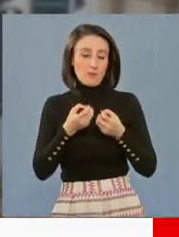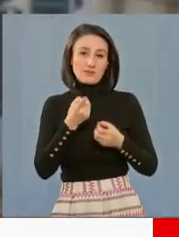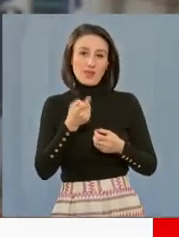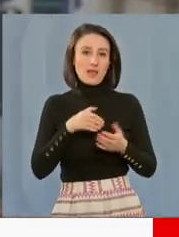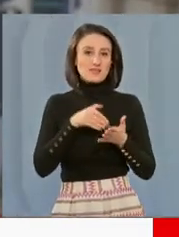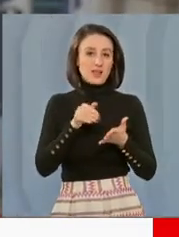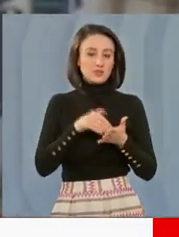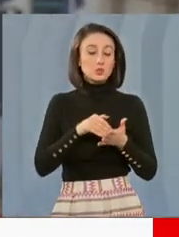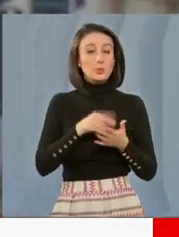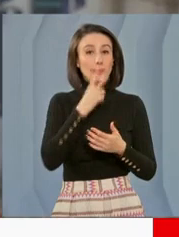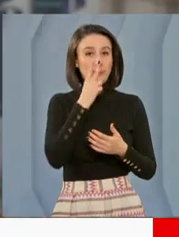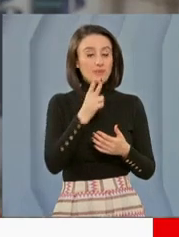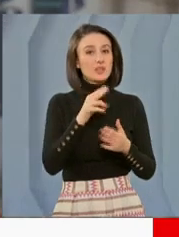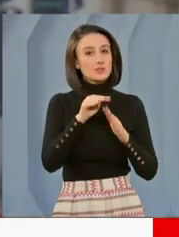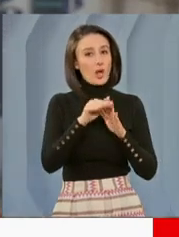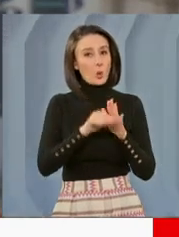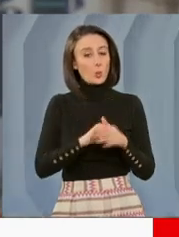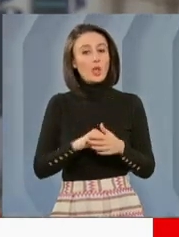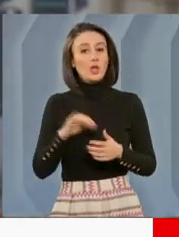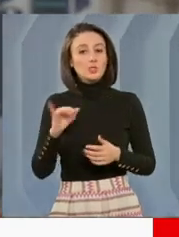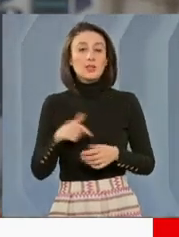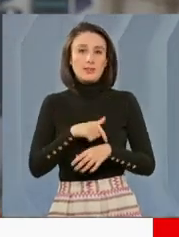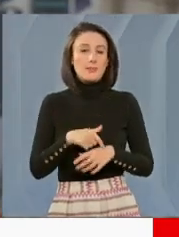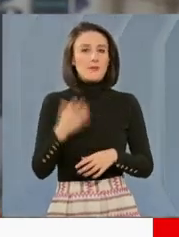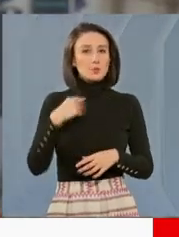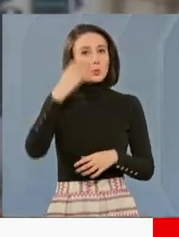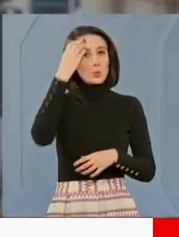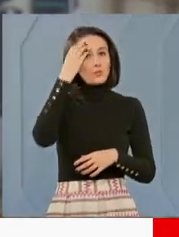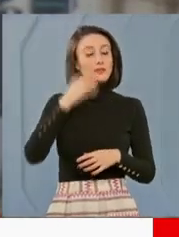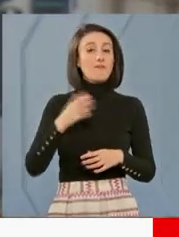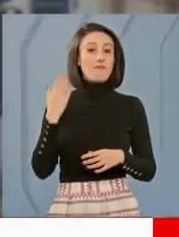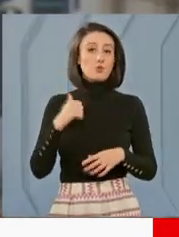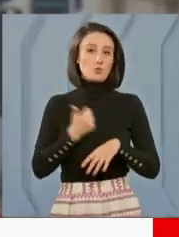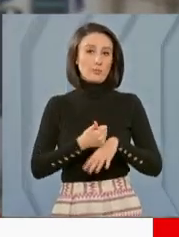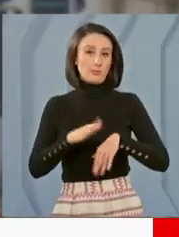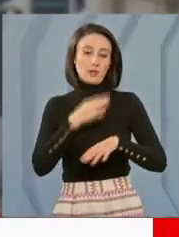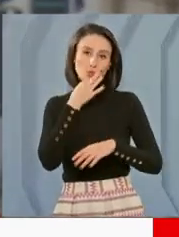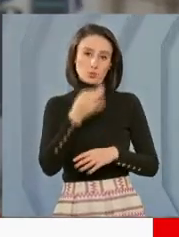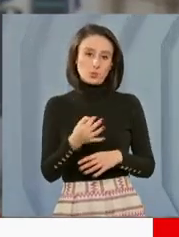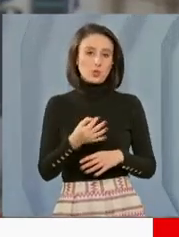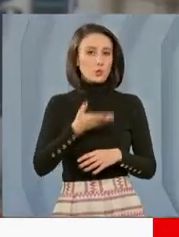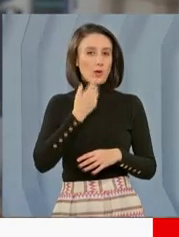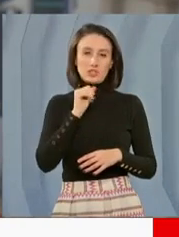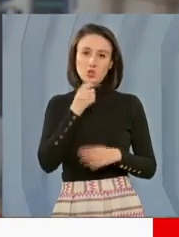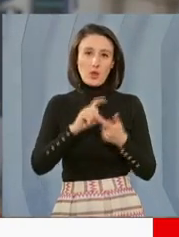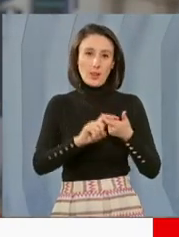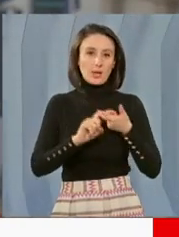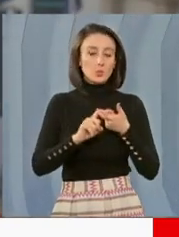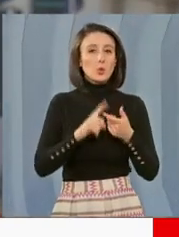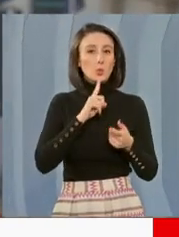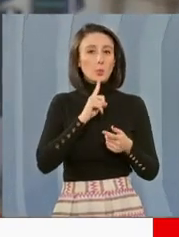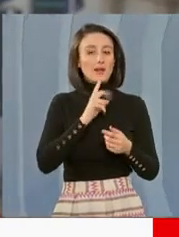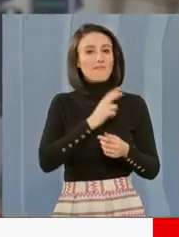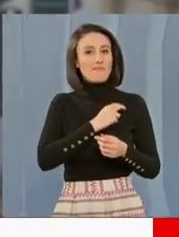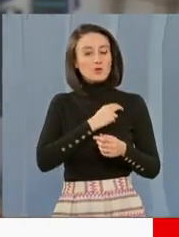partea serviciilor privind nereguli la Romarm în timp ce era la guvernare. De altfel, fostul premier spune că nu are nicio legătură cu numirea în